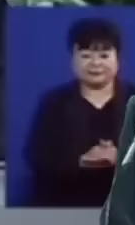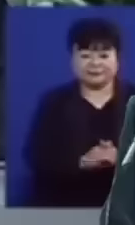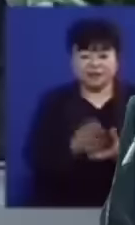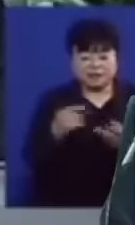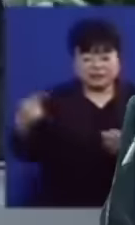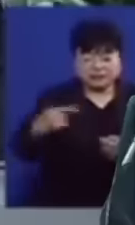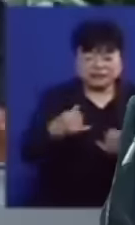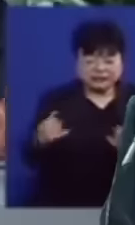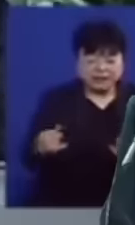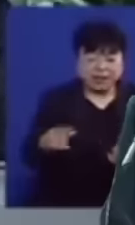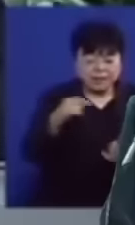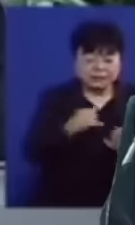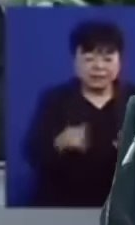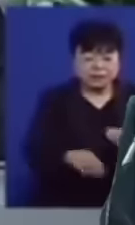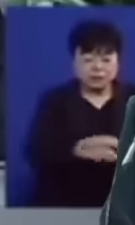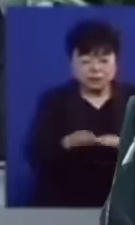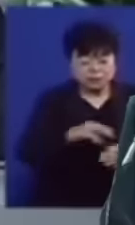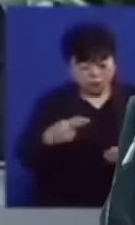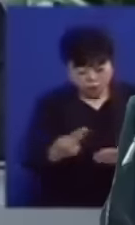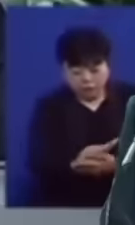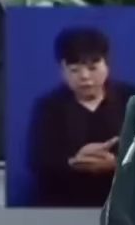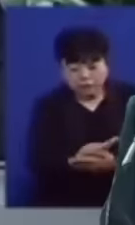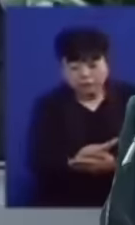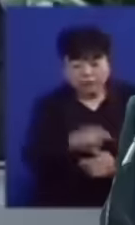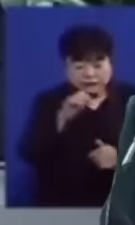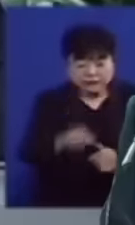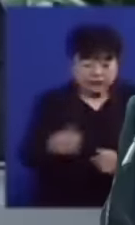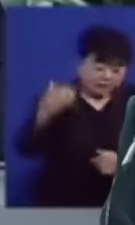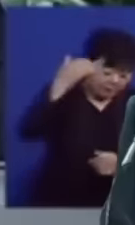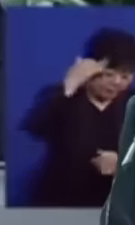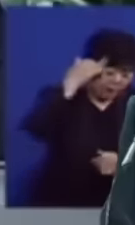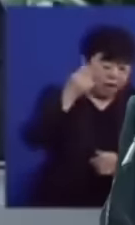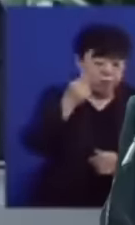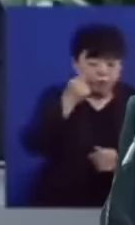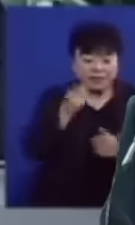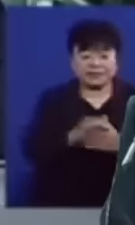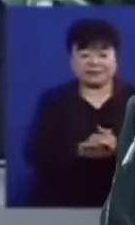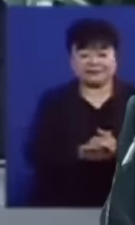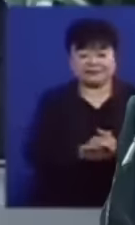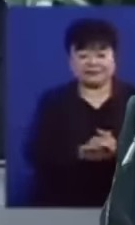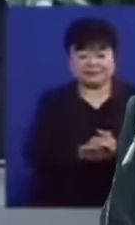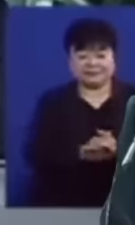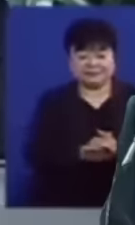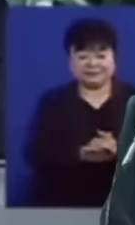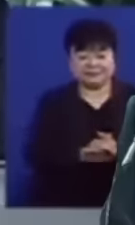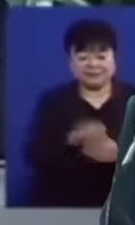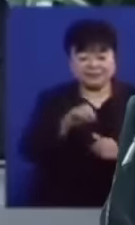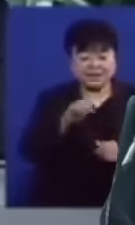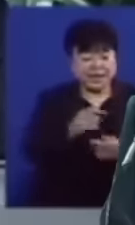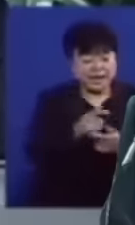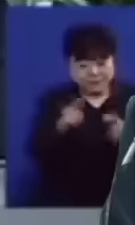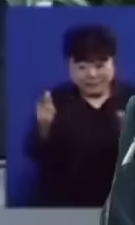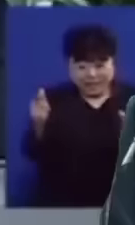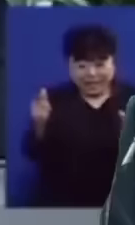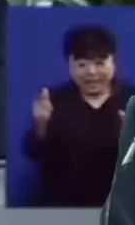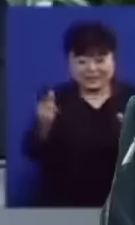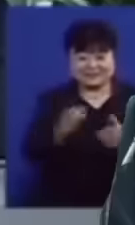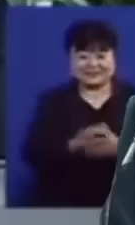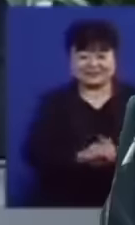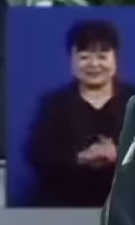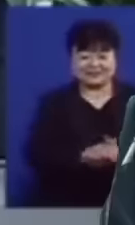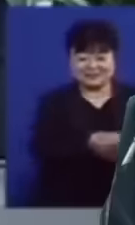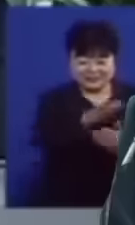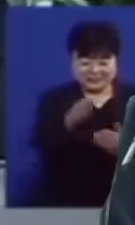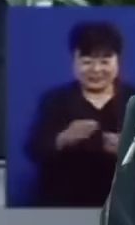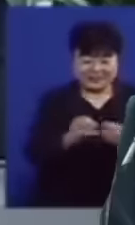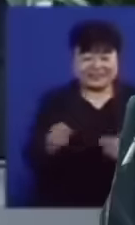내 곁에서 만인이 내 우편에서 엎드려지나 이 재앙이 내게 가까이 오지 못하리로다. 재앙이 아닙니다.